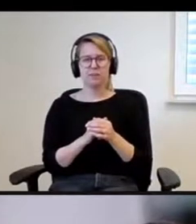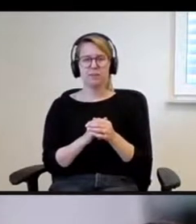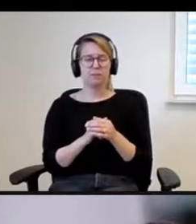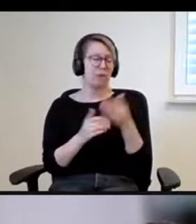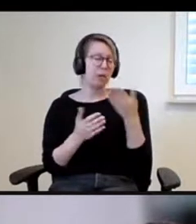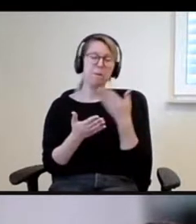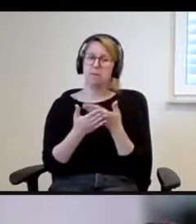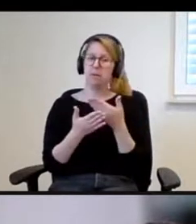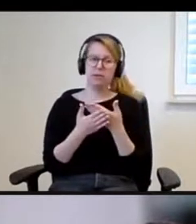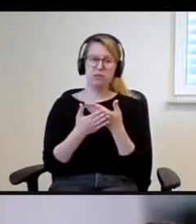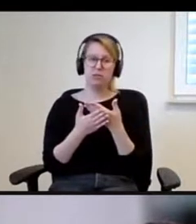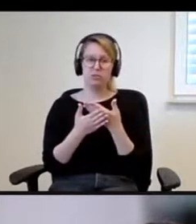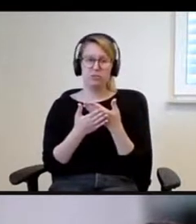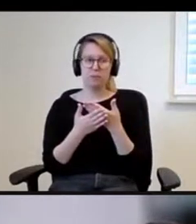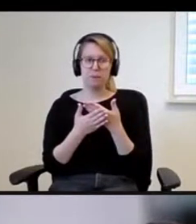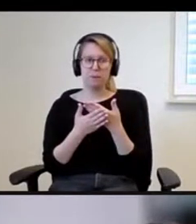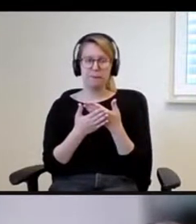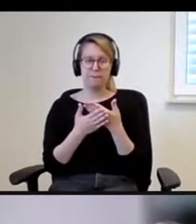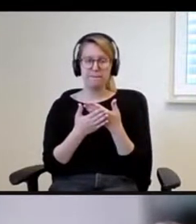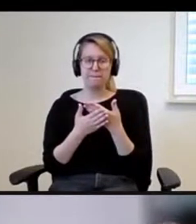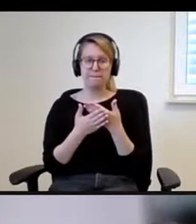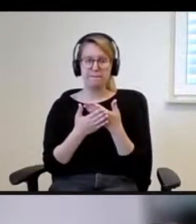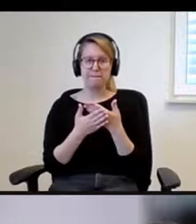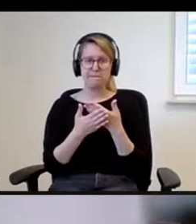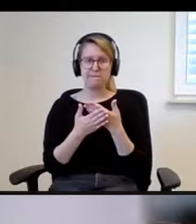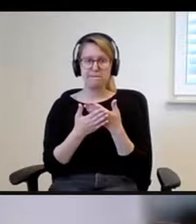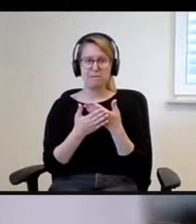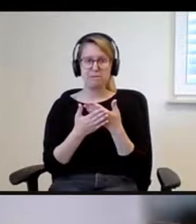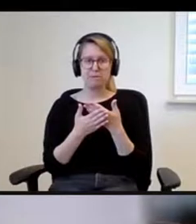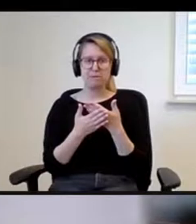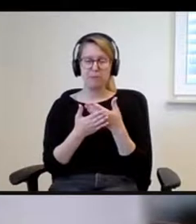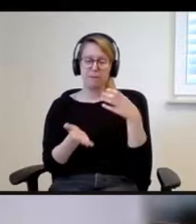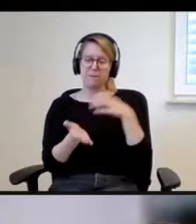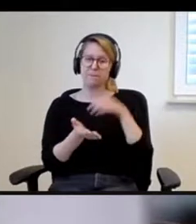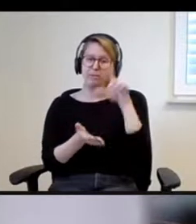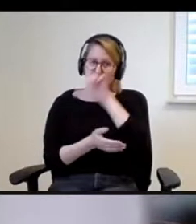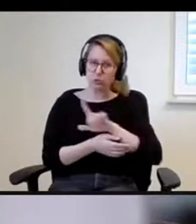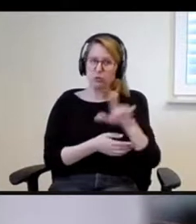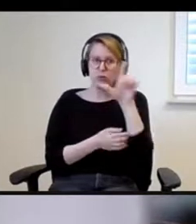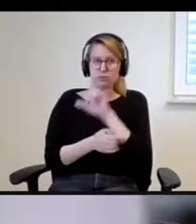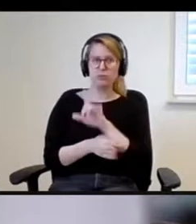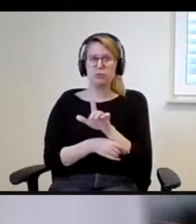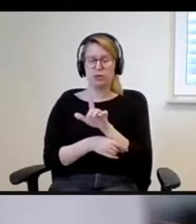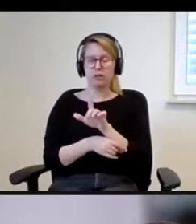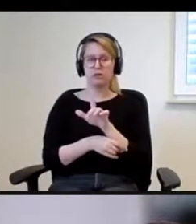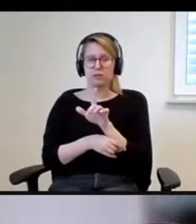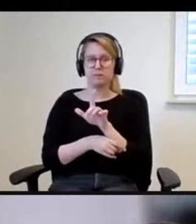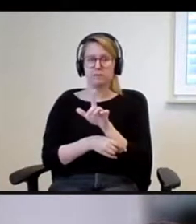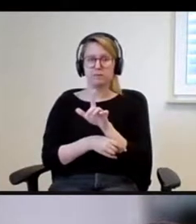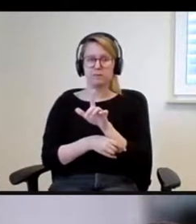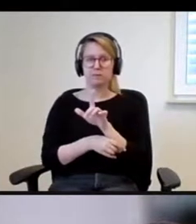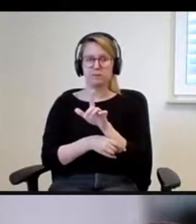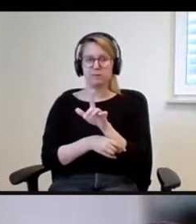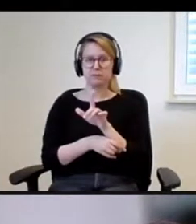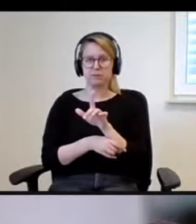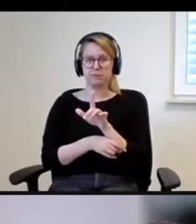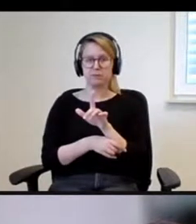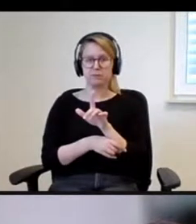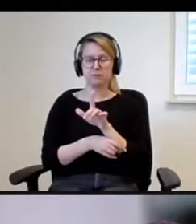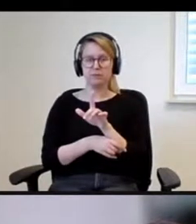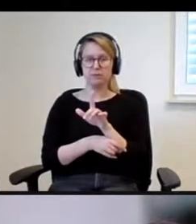qu'effectivement, au niveau de la ville de Luxembourg, on traduit nos séances de notre